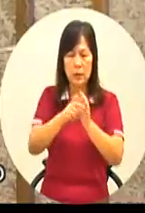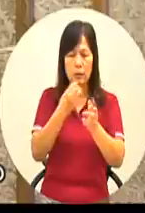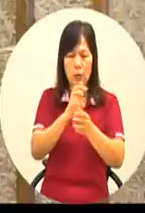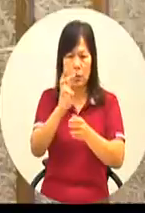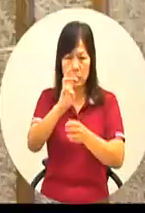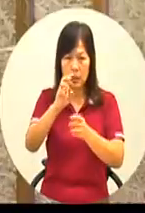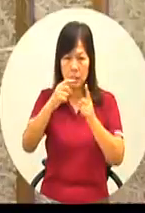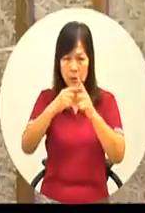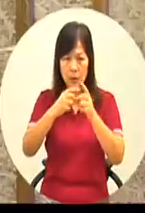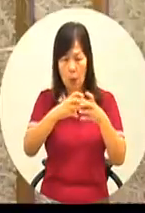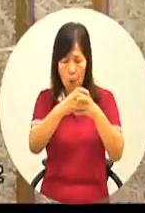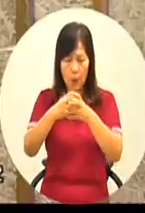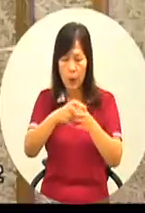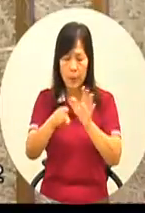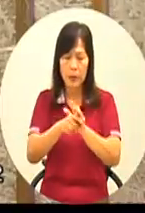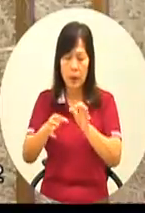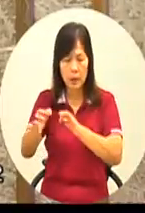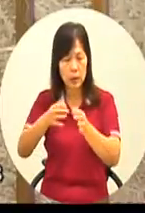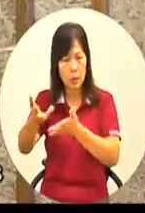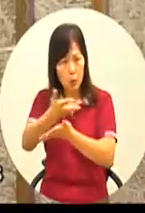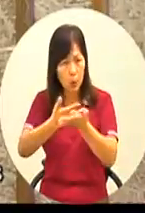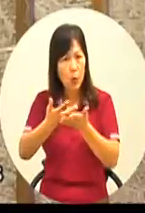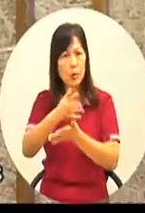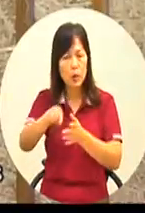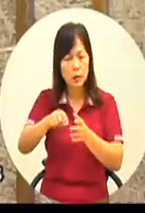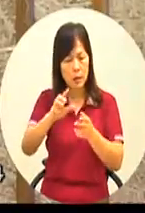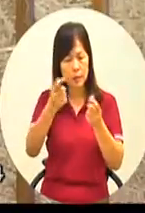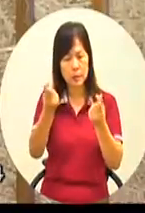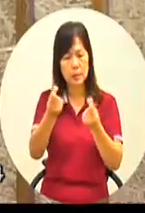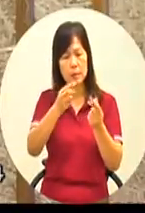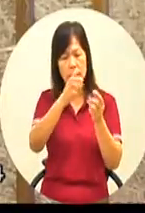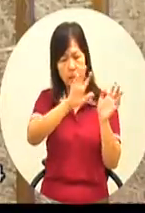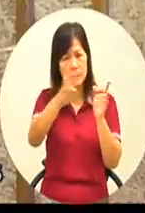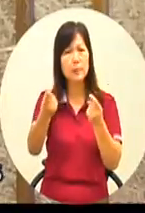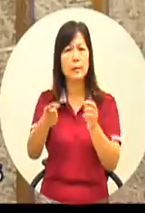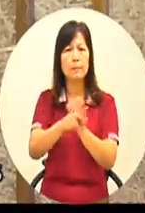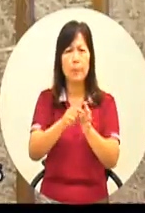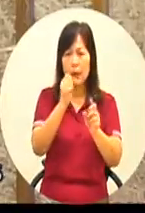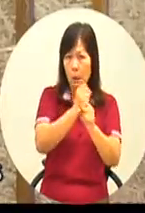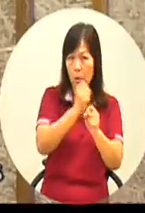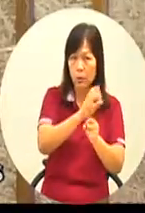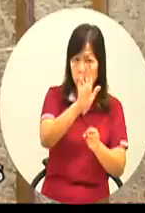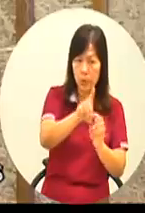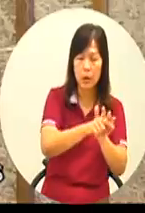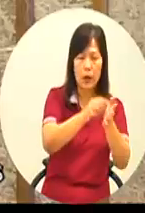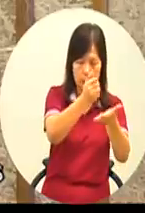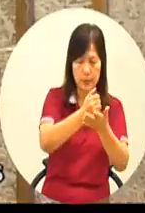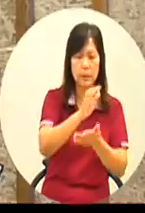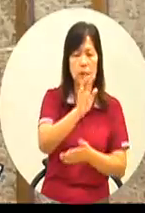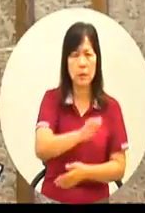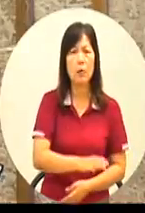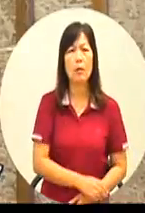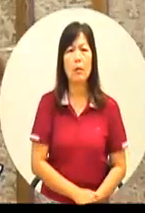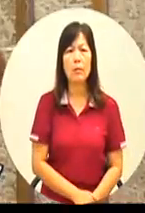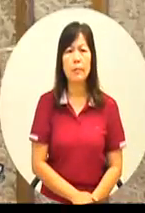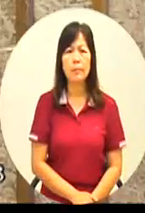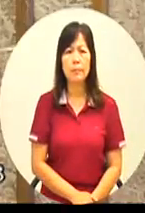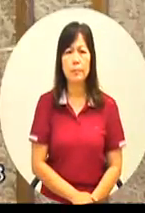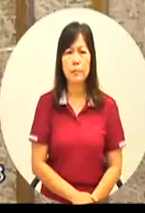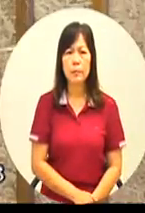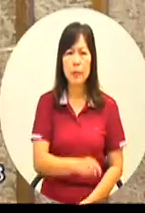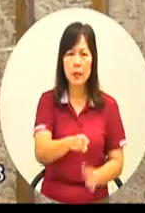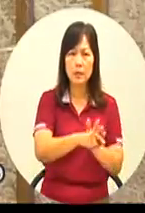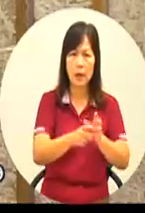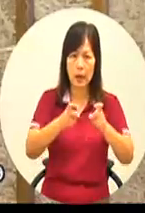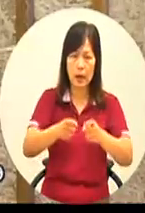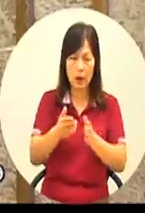雄来做洽商会这样的模式。那我们希望针对宿务跟岘港有这样的邀访哦。那因为其实这一次的港湾